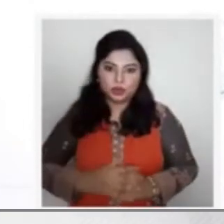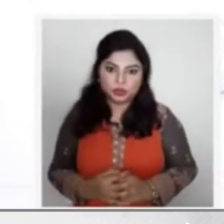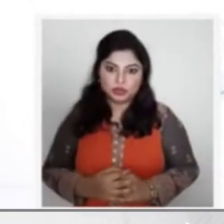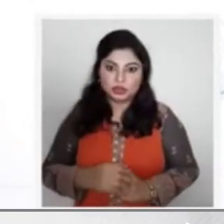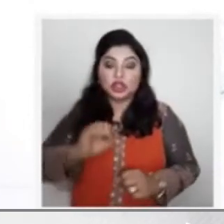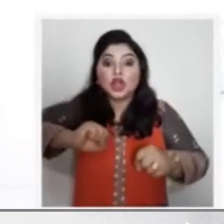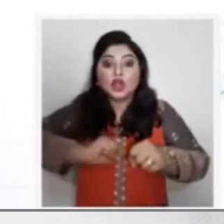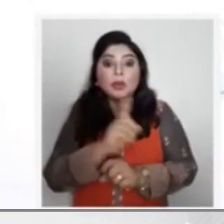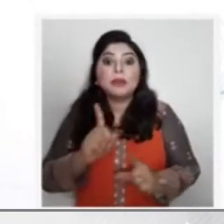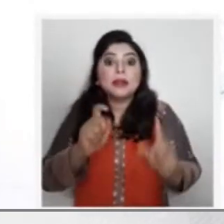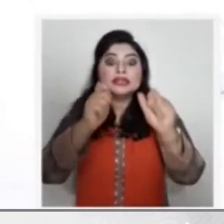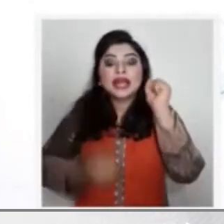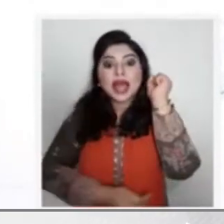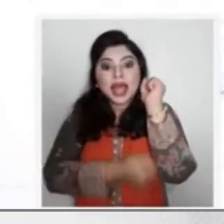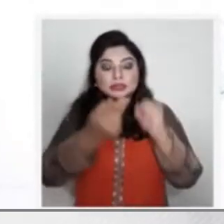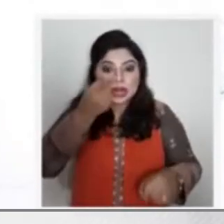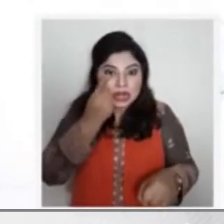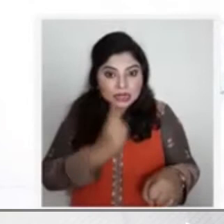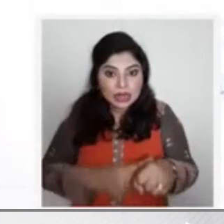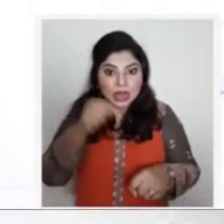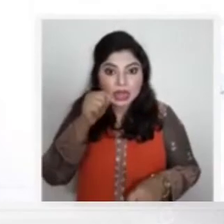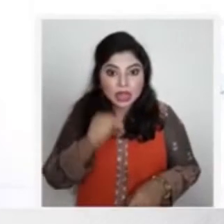হাসপাতালে মৃত্যুবরণ করেছেন ৩১ জন, বাড়িতে ১১ জন।